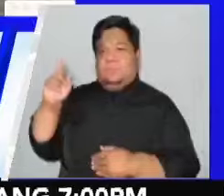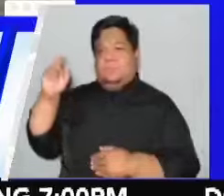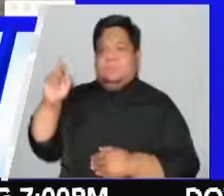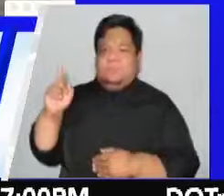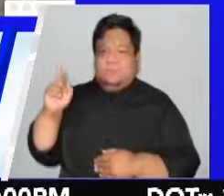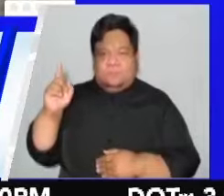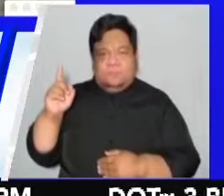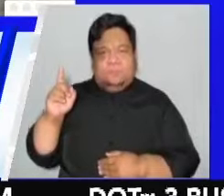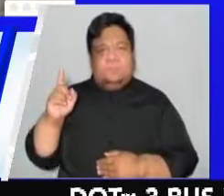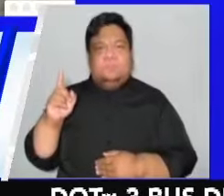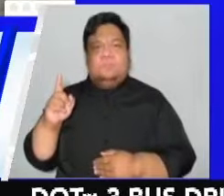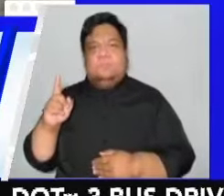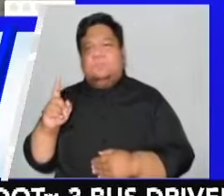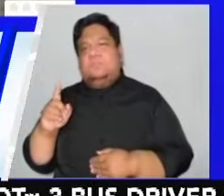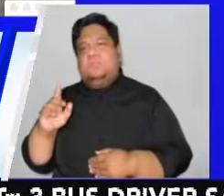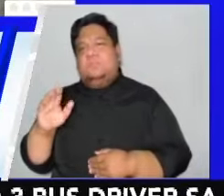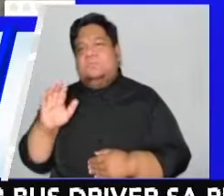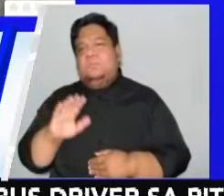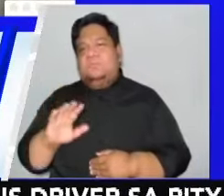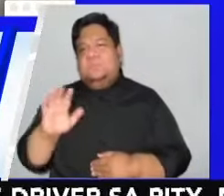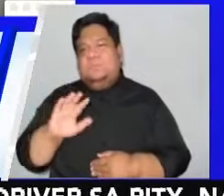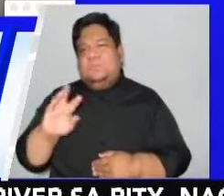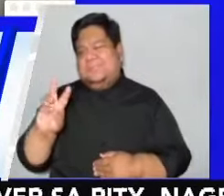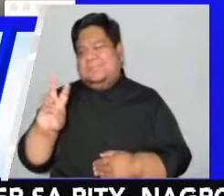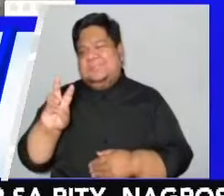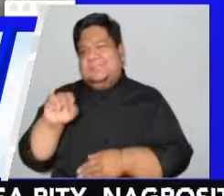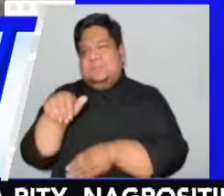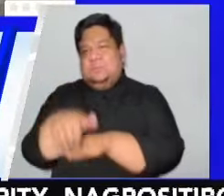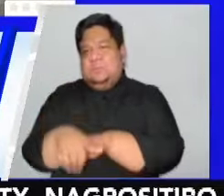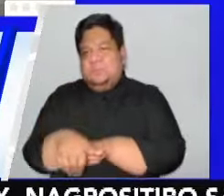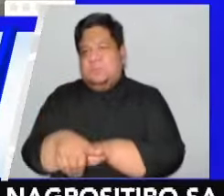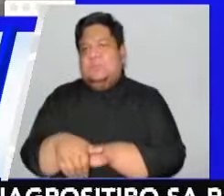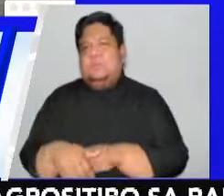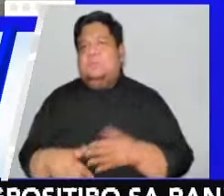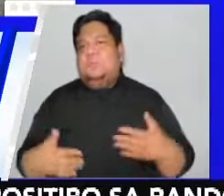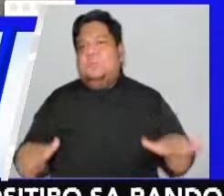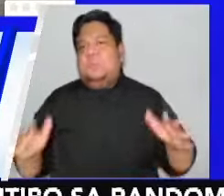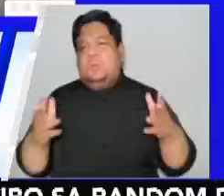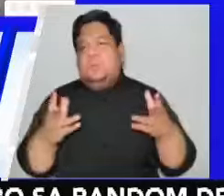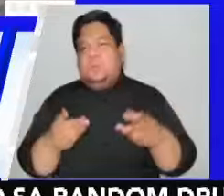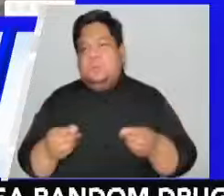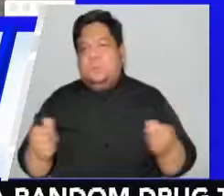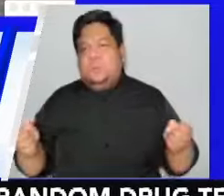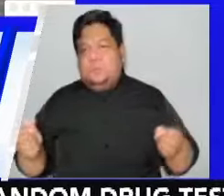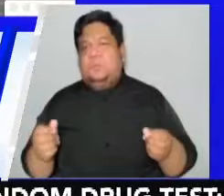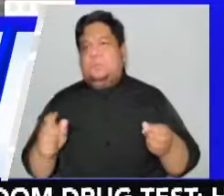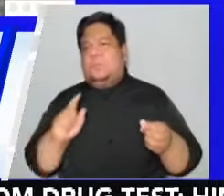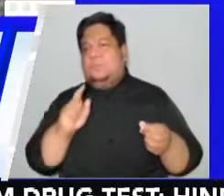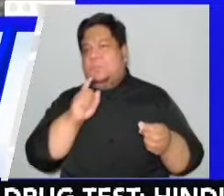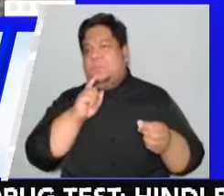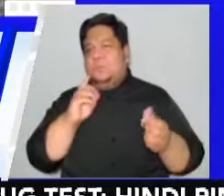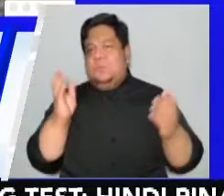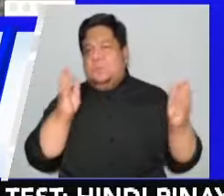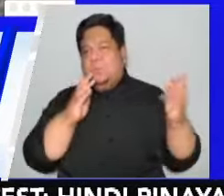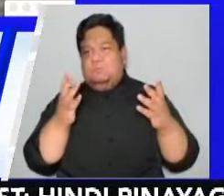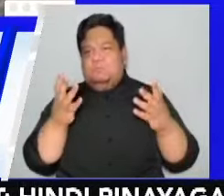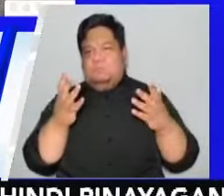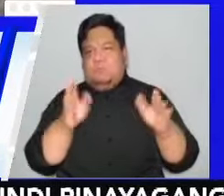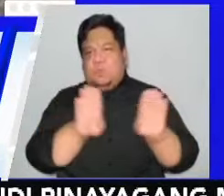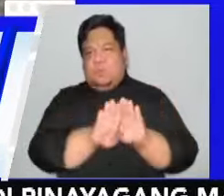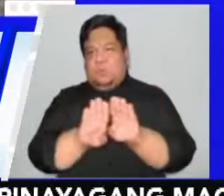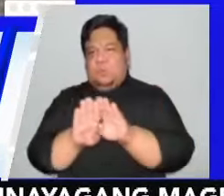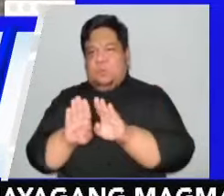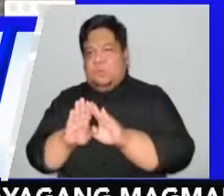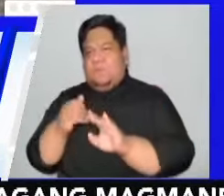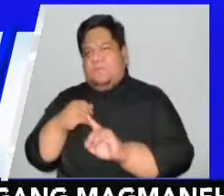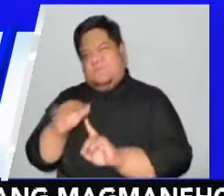pa lang ng gabi, wala na, pati mo yung mga restaurant dito yung mga kainan, sarado na rin po, maliban doon sa isa na lamang convenience